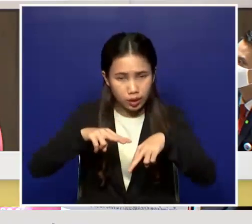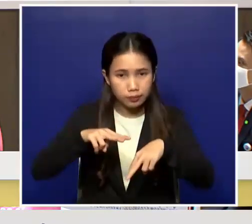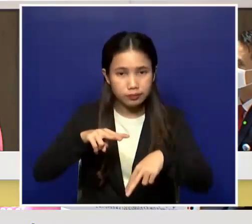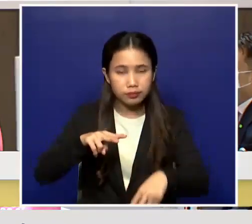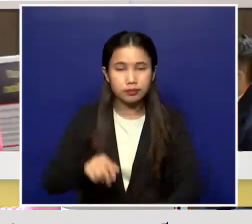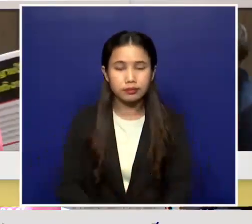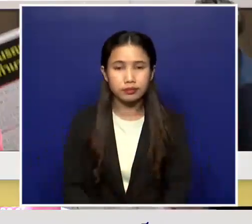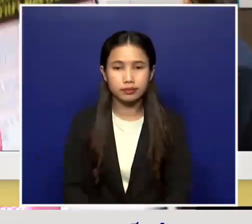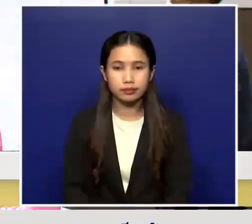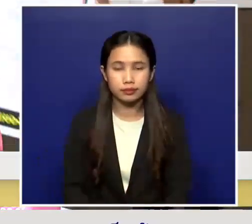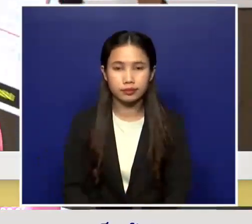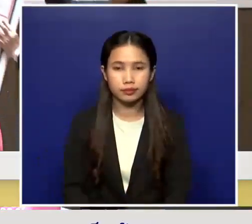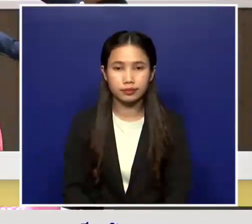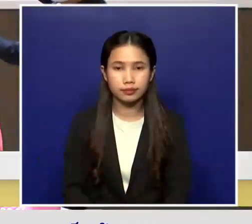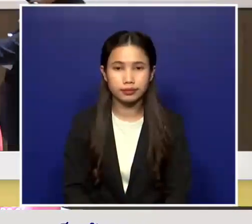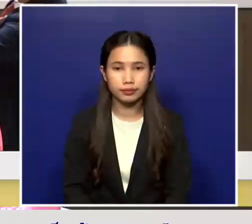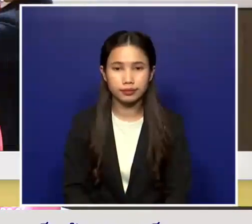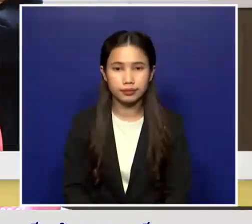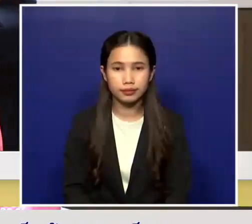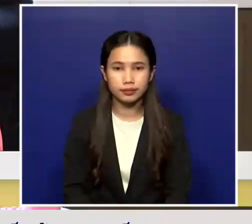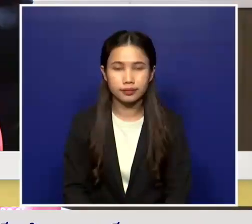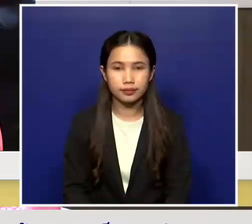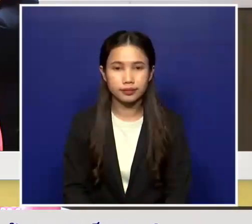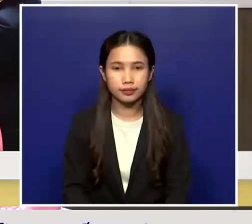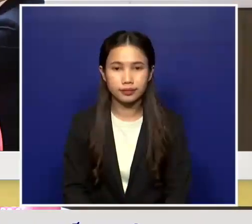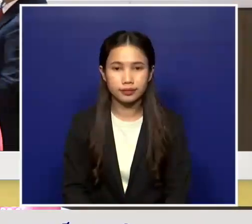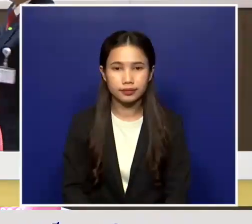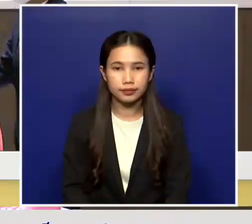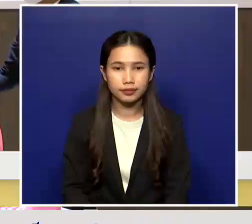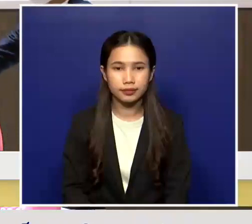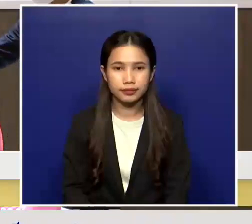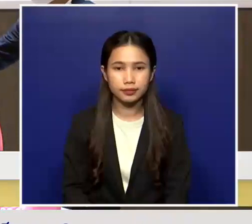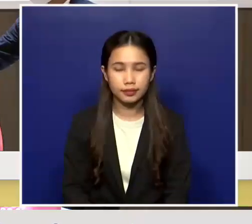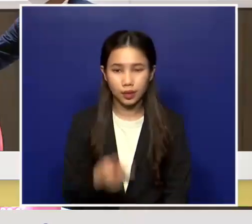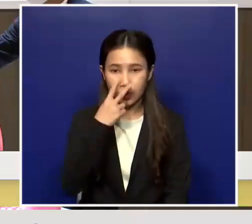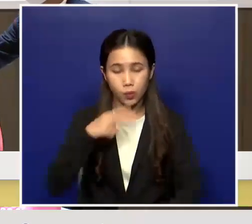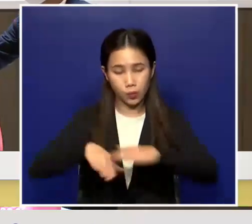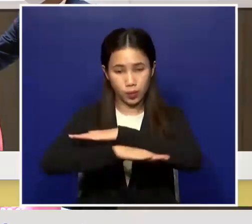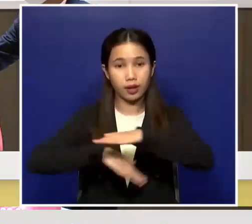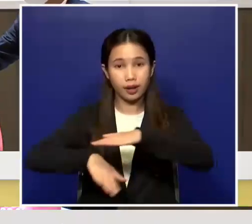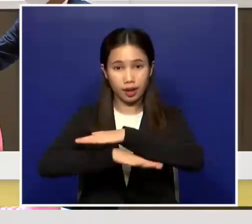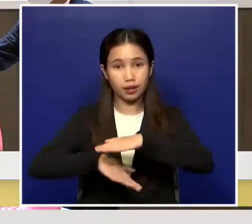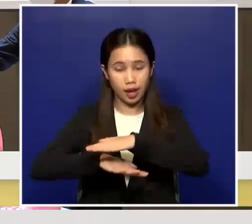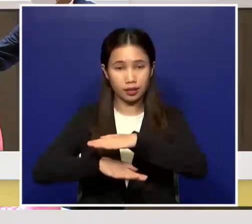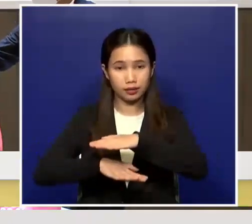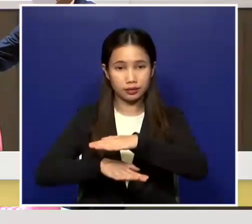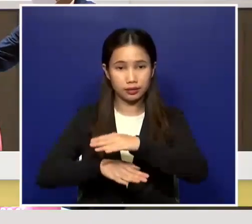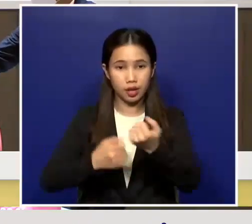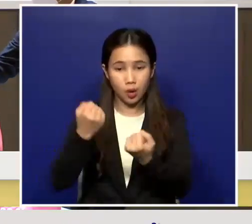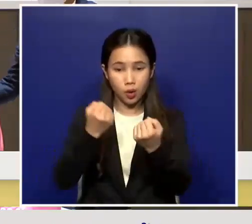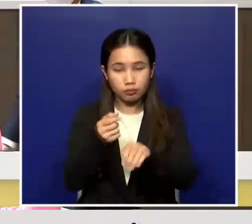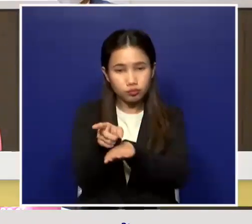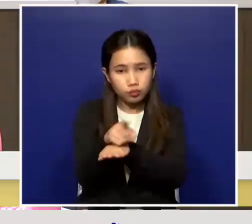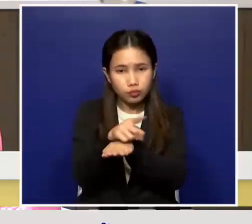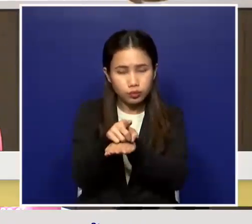าต่อนี่หลักฐานที่เขาบอกว่าเป็นรถถังเชียงก